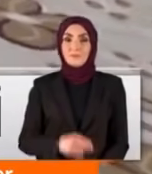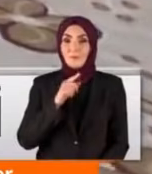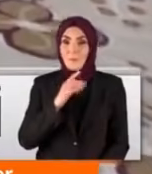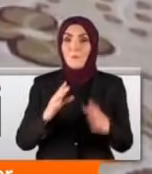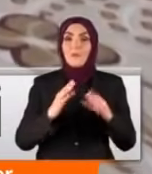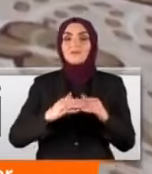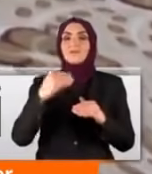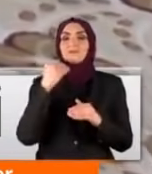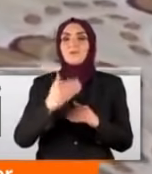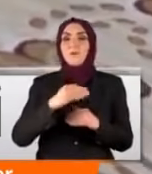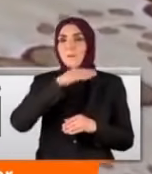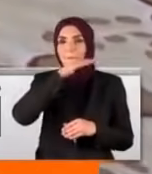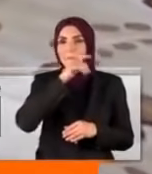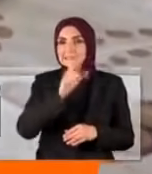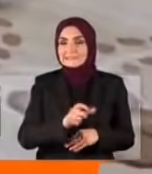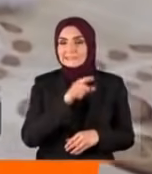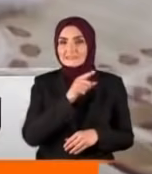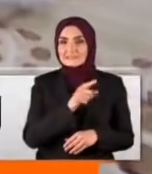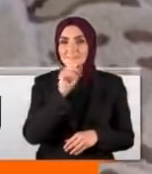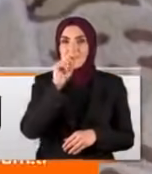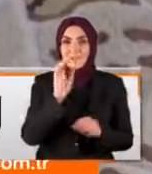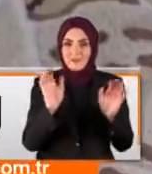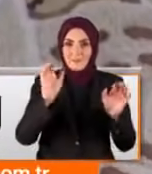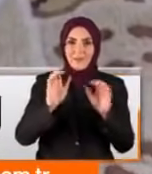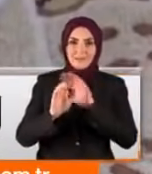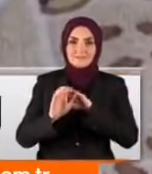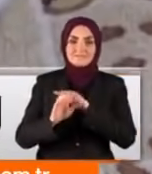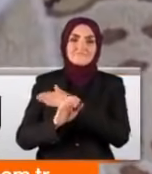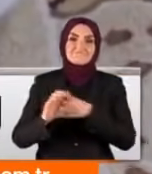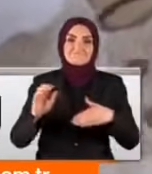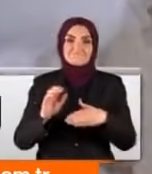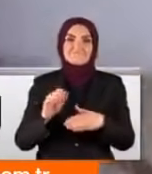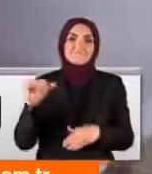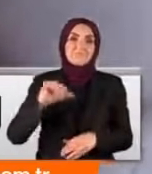olay sonrası Mısır bir patisini kullanamaz hale geldi.